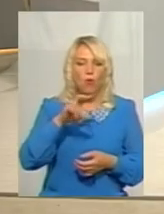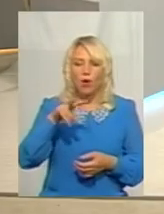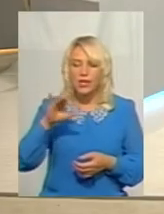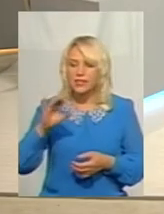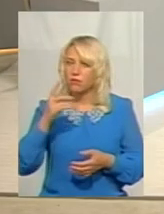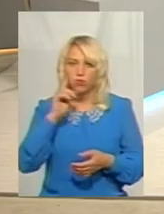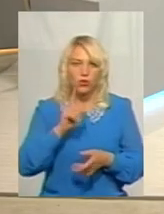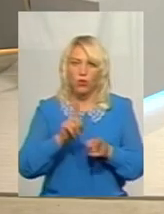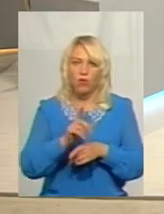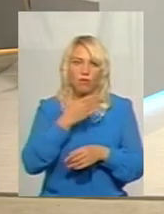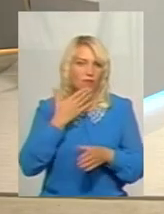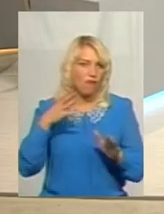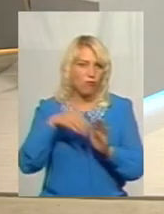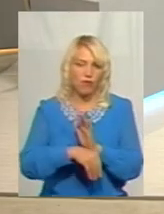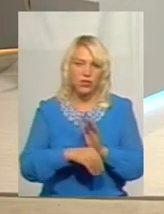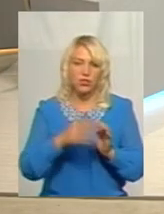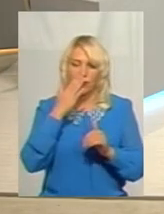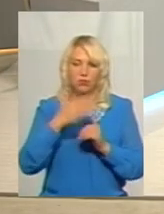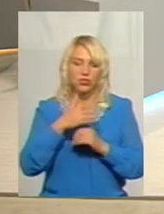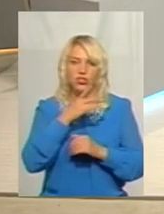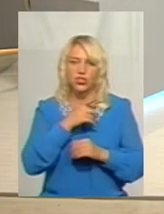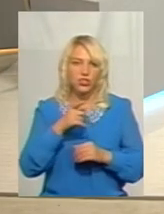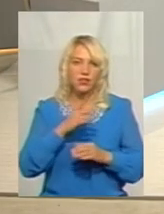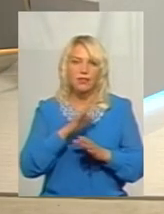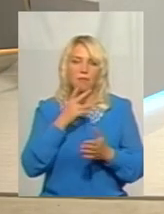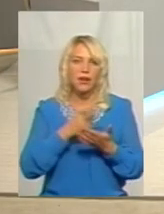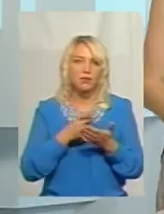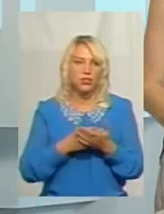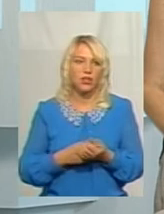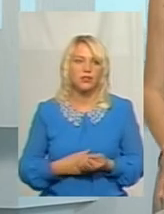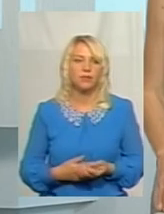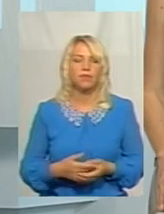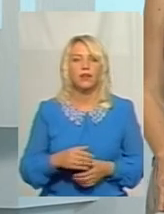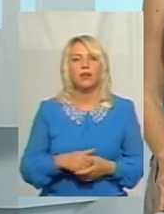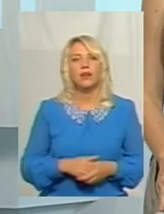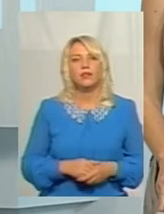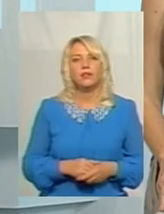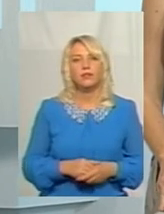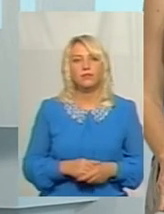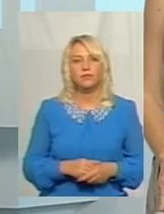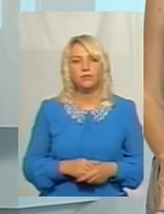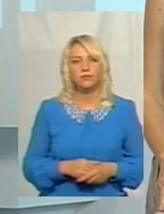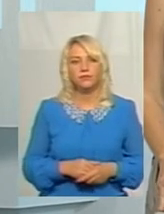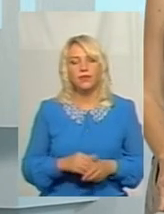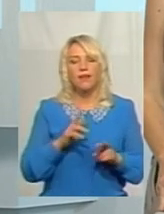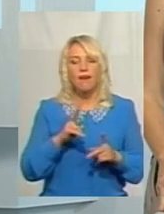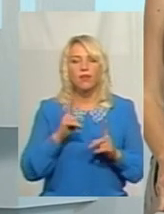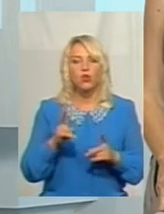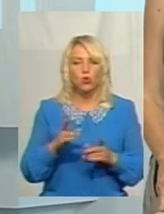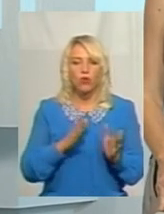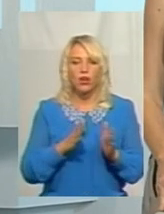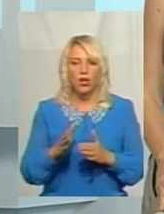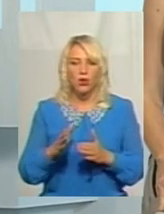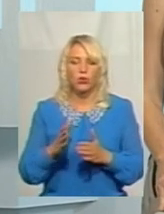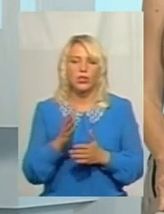впроваджено і найближчий час ніби й не передбачається. Влад запитує у Фейсбук, як і хто регулює ціни на послуги у